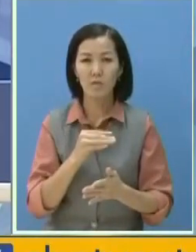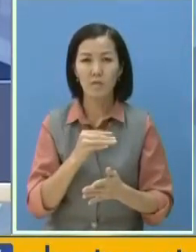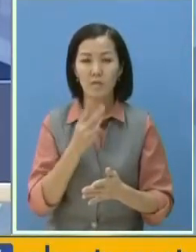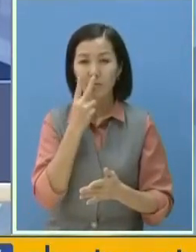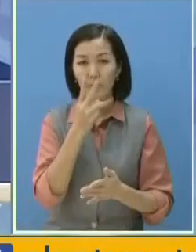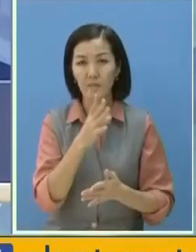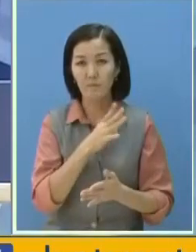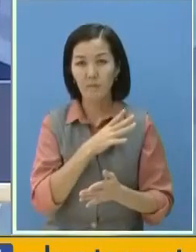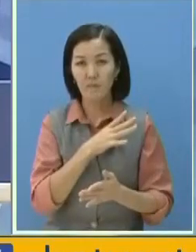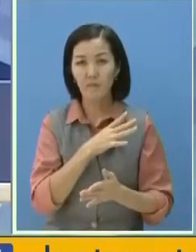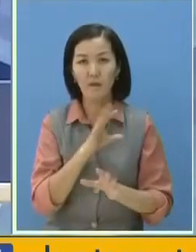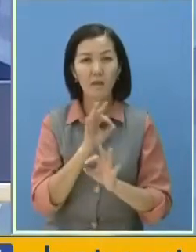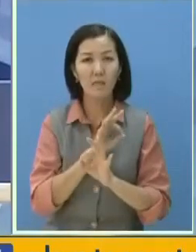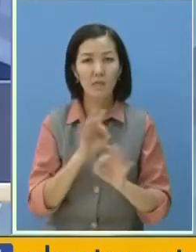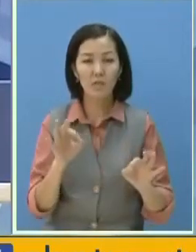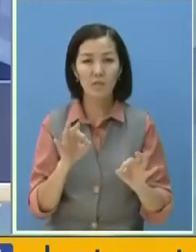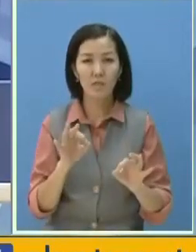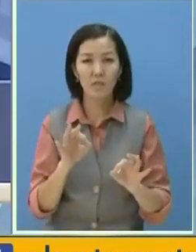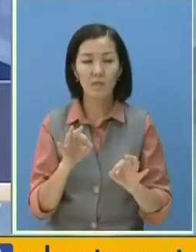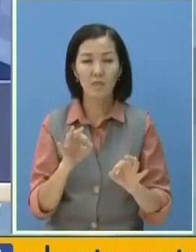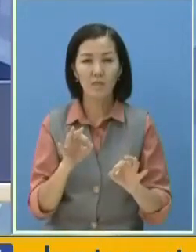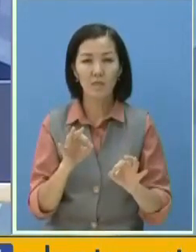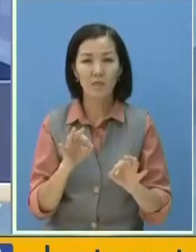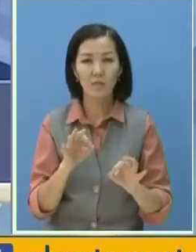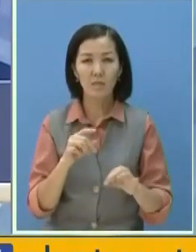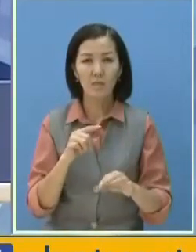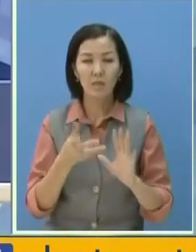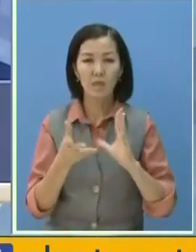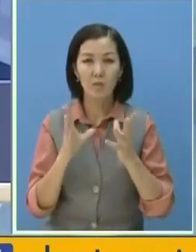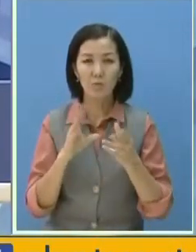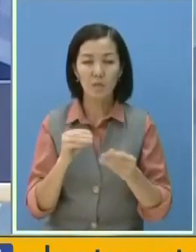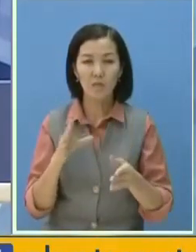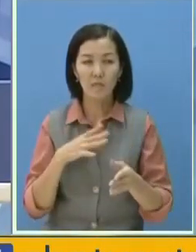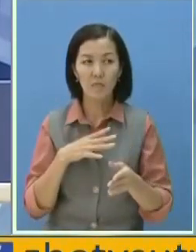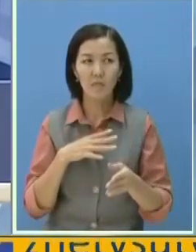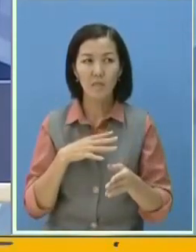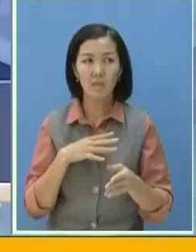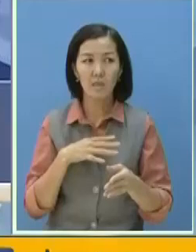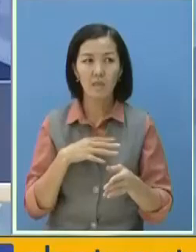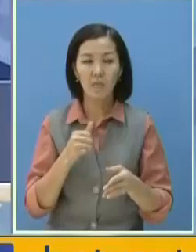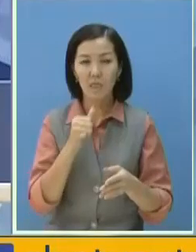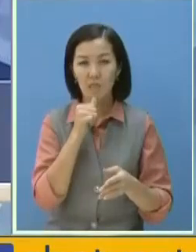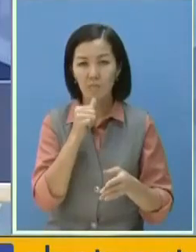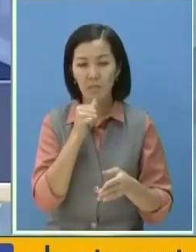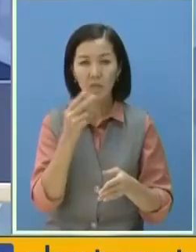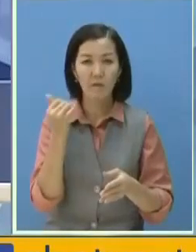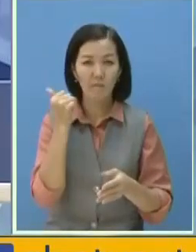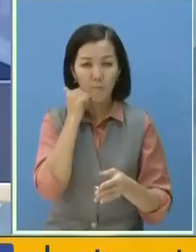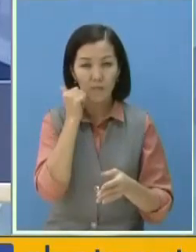какие колоссальные усилия были затрачены. Вы знаете, когда я посмотрела, как шли испытания в Москве, да,